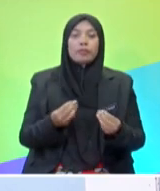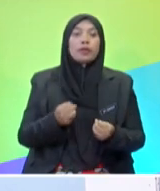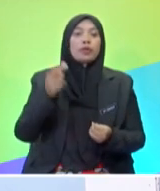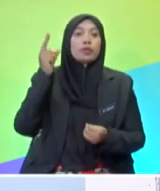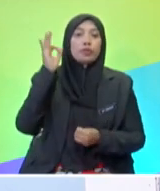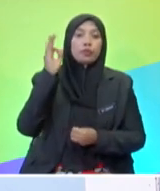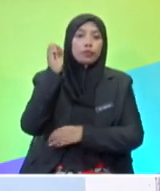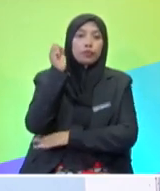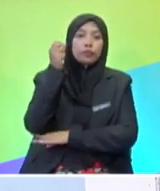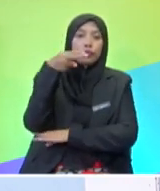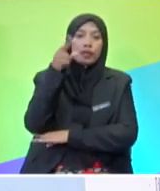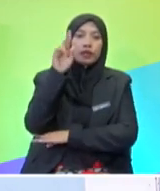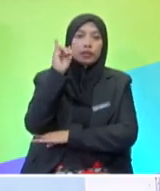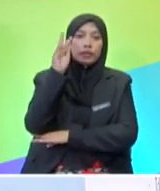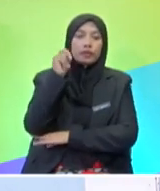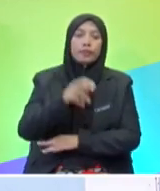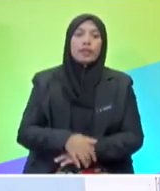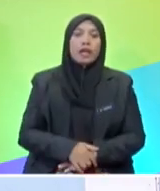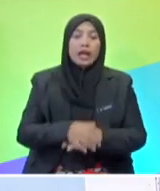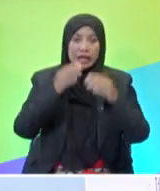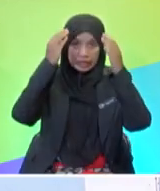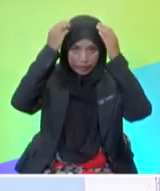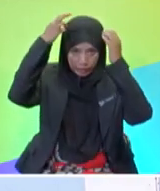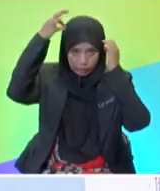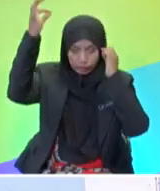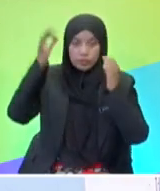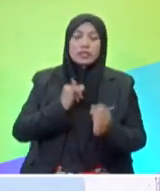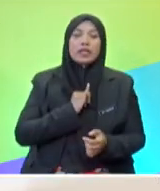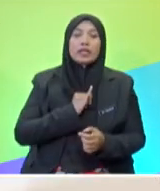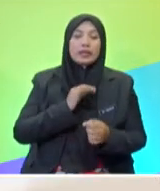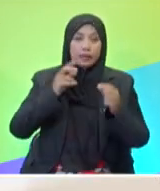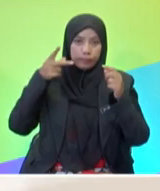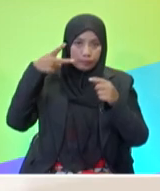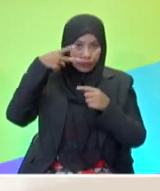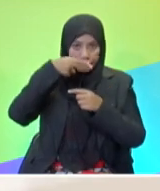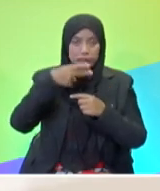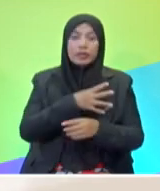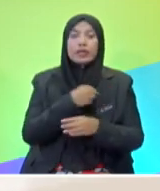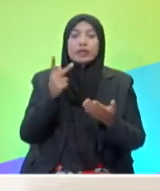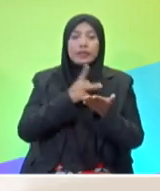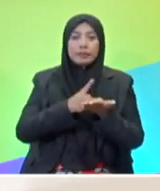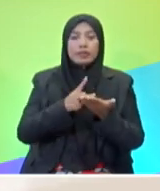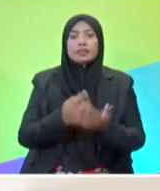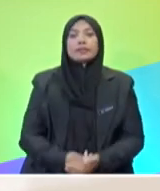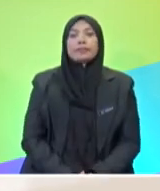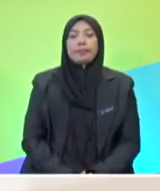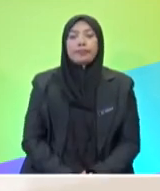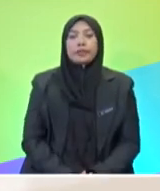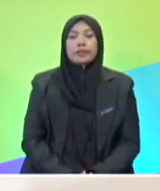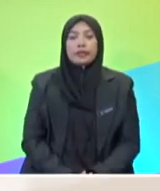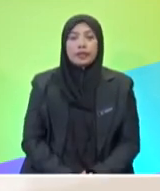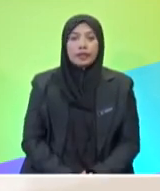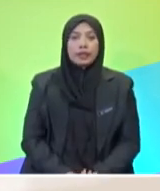jawab. Rambut saya pendek dan kemas. Fahy, rambut awak pendek tak sekarang? Pendek tak?